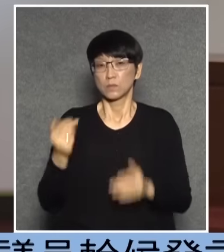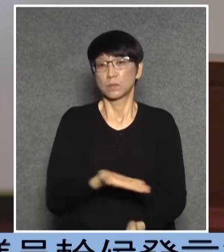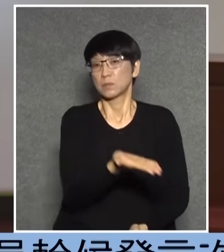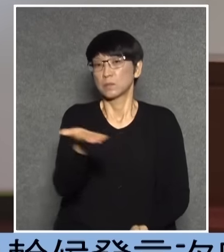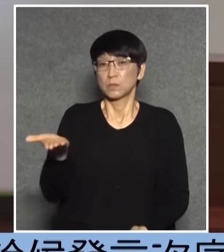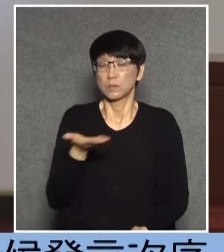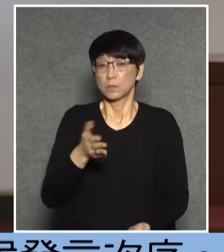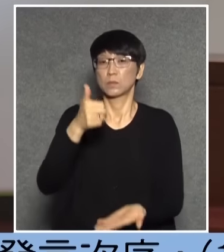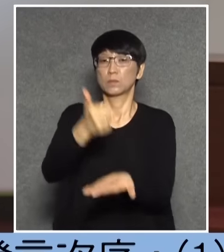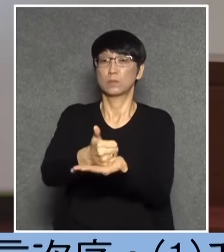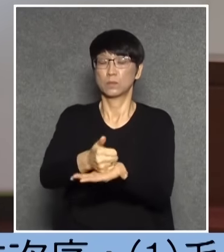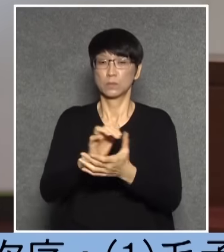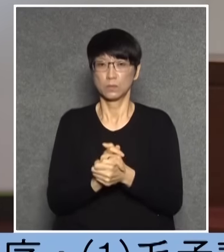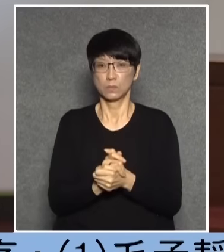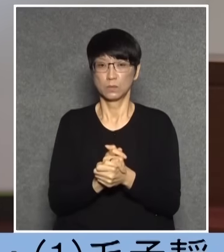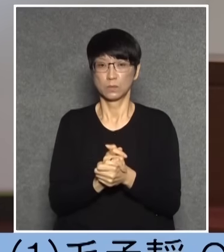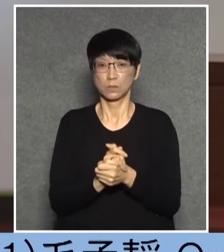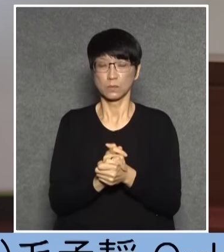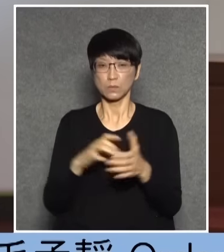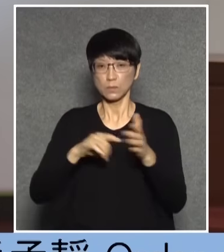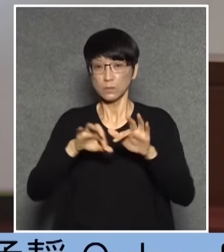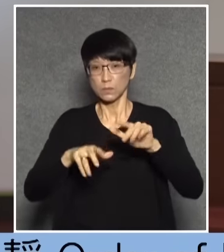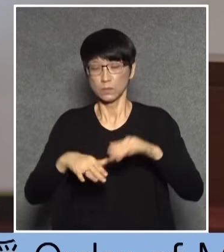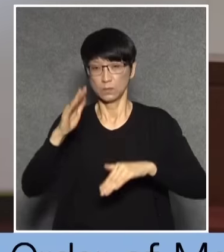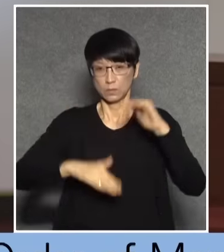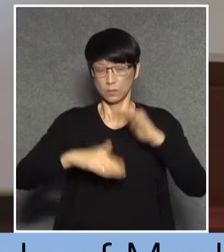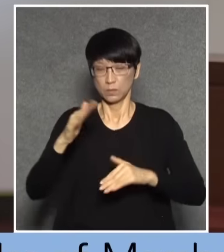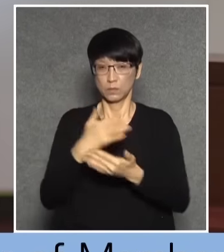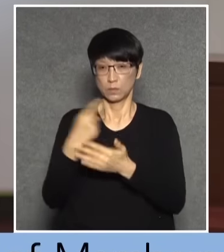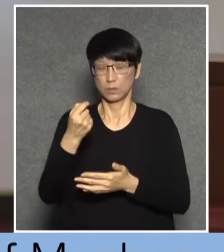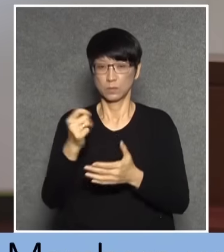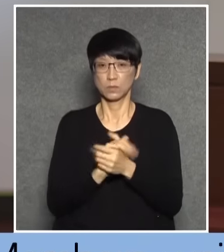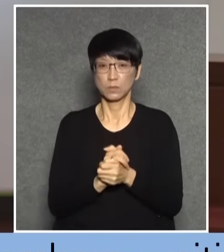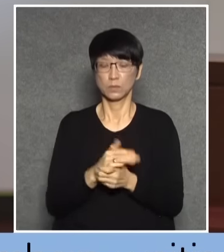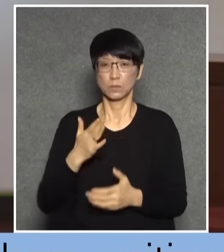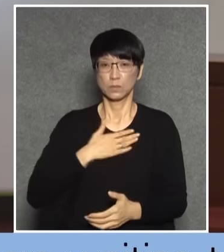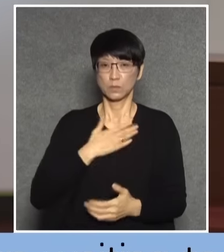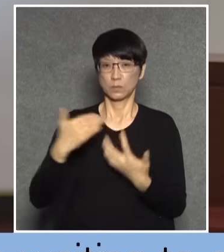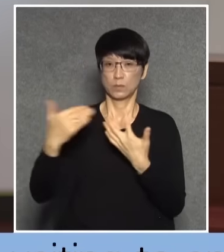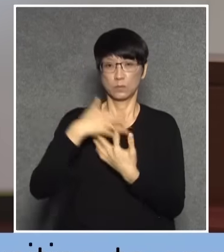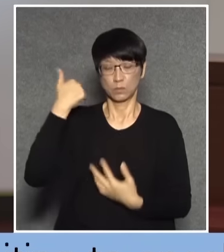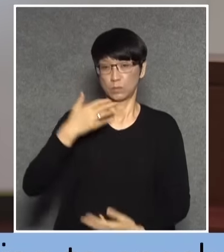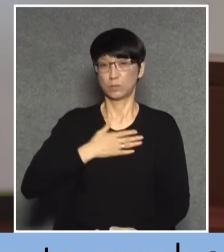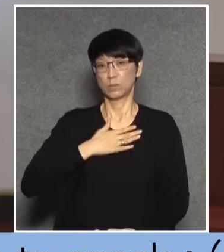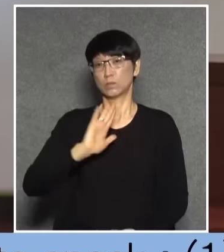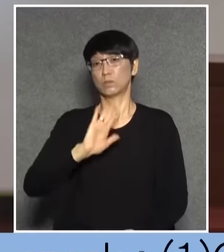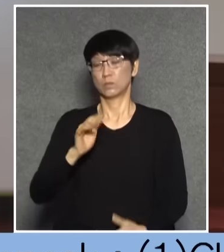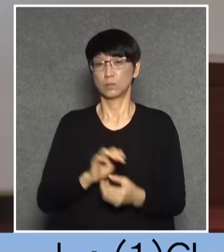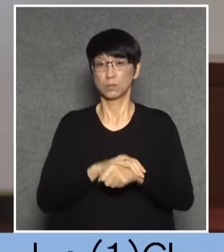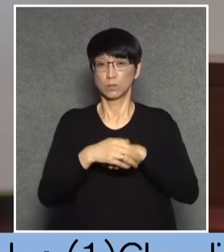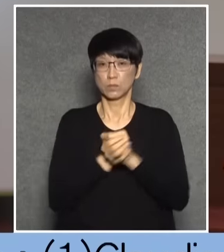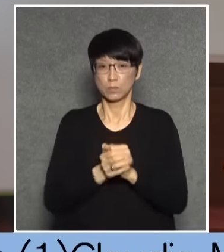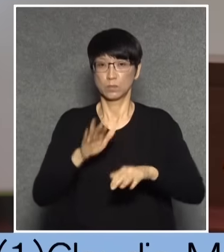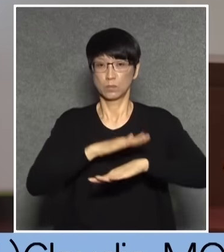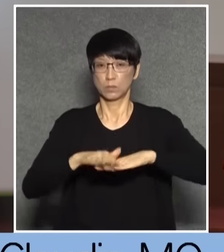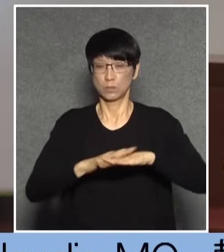係尖端科技，係咪？好多時候我哋唔擔心你偷聽我啲電話㗎喎，大佬，我係擔心國安偷聽咗俾